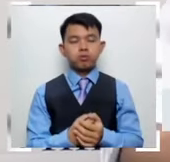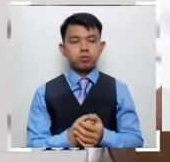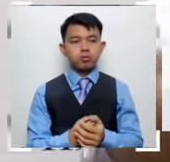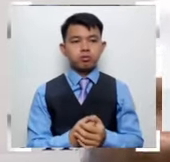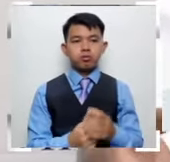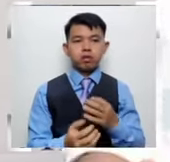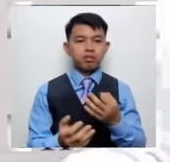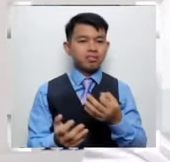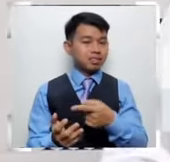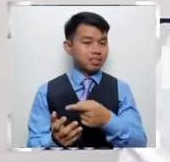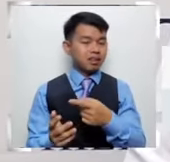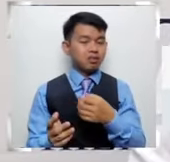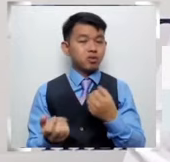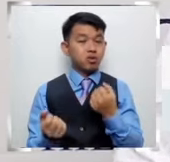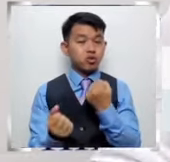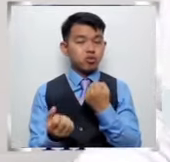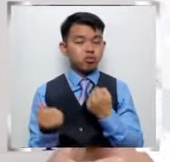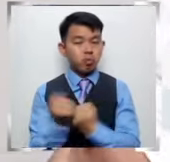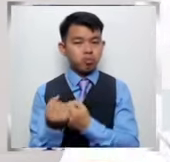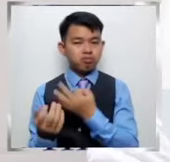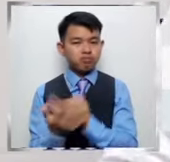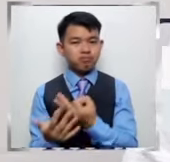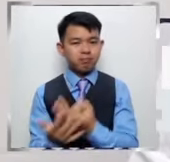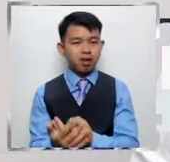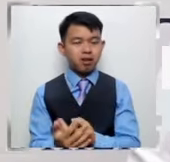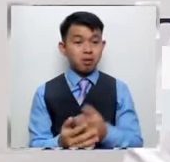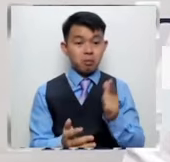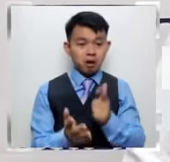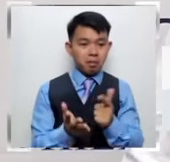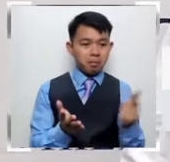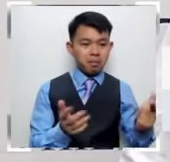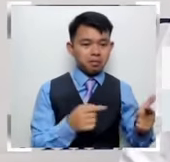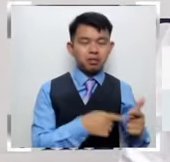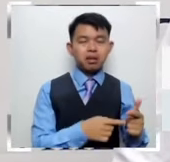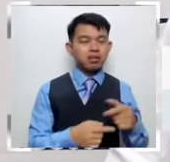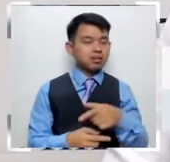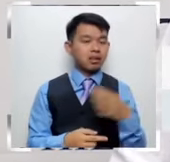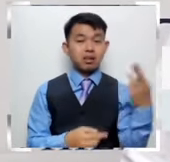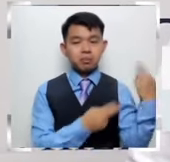yung mga baril sa kanya galing, siya bumibili ng mga baril.